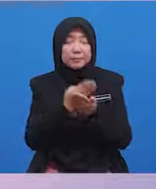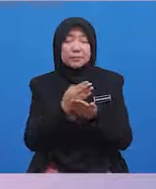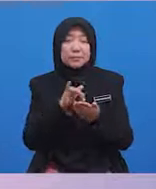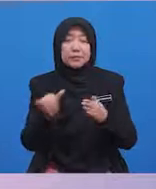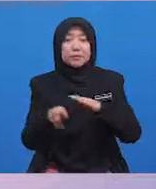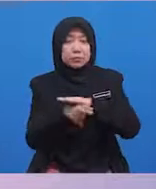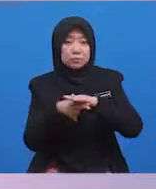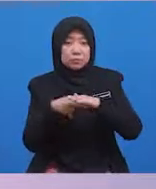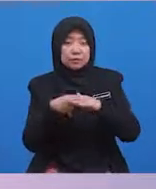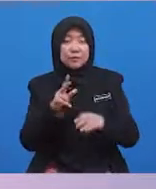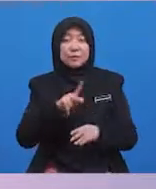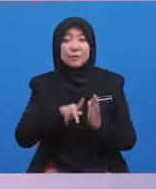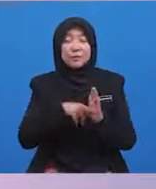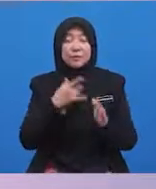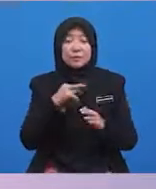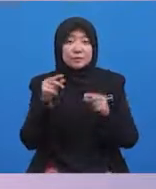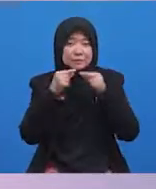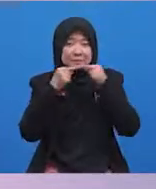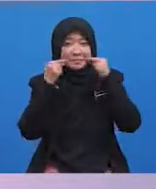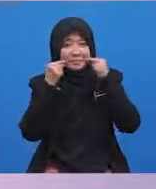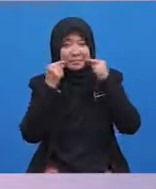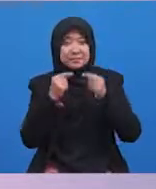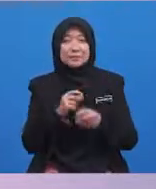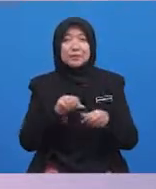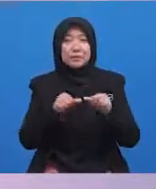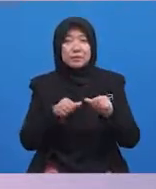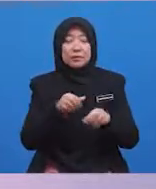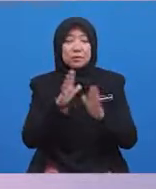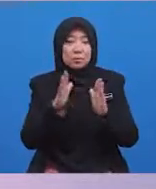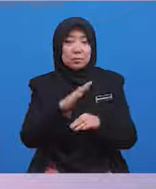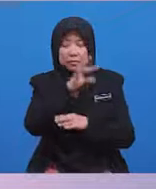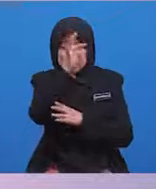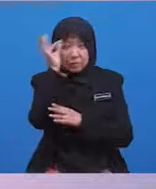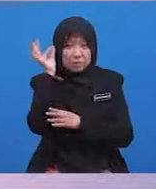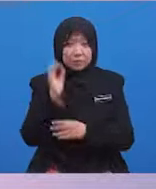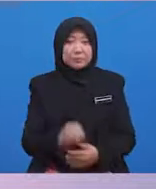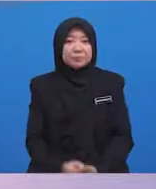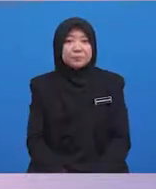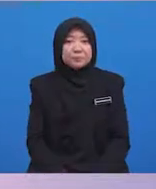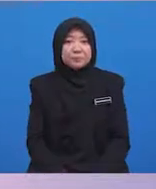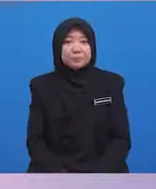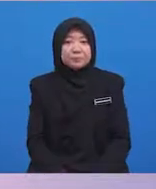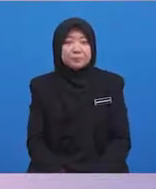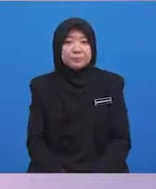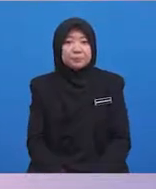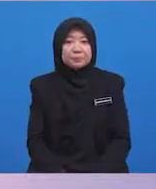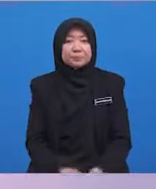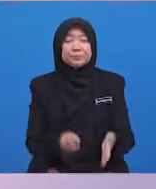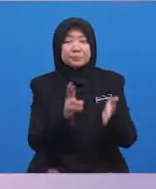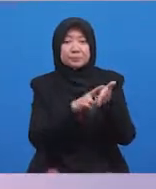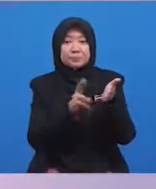perasaan tersebut dengan gelak tawa agar tidak dihidu oleh orang lain. Rangkap